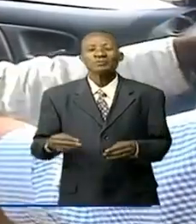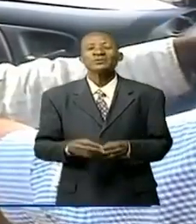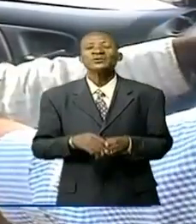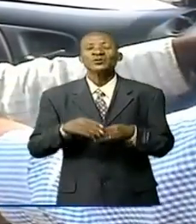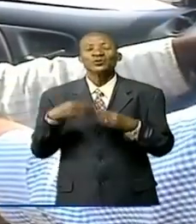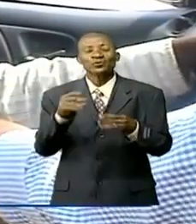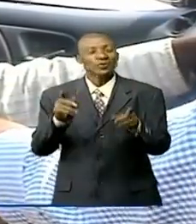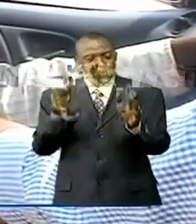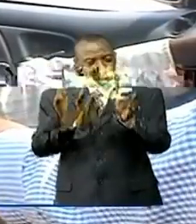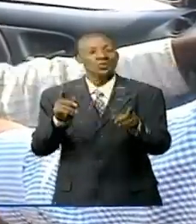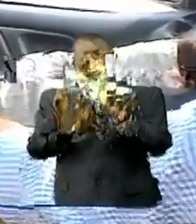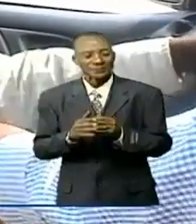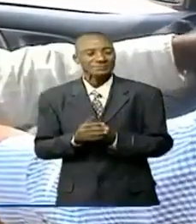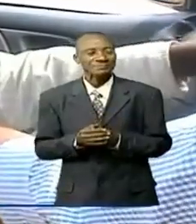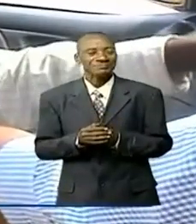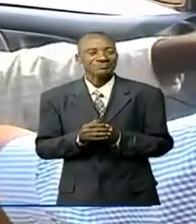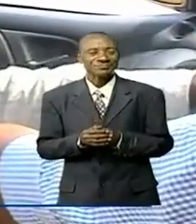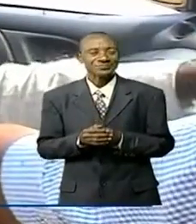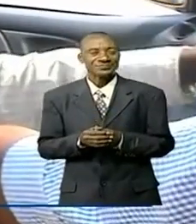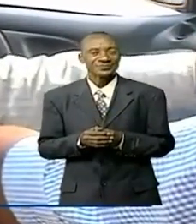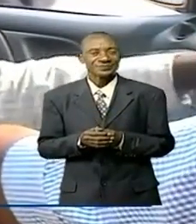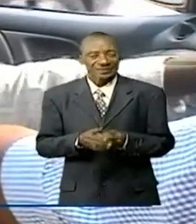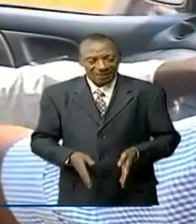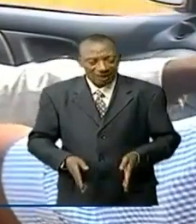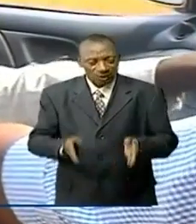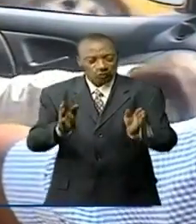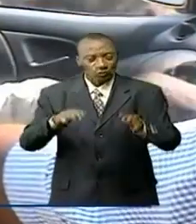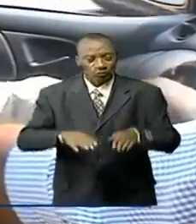Les routes délabrées doivent être